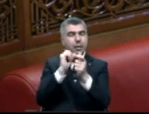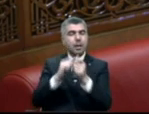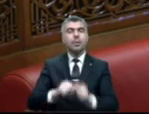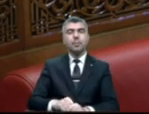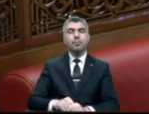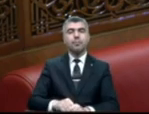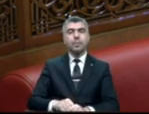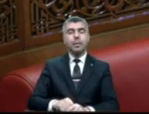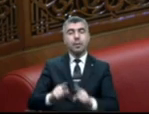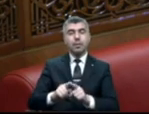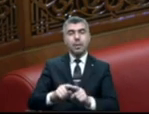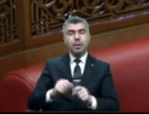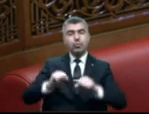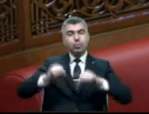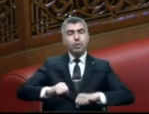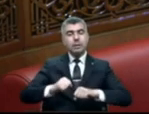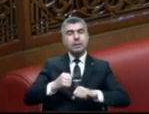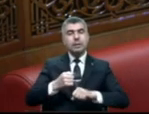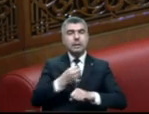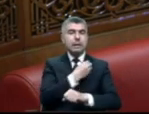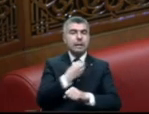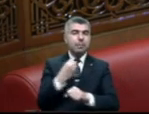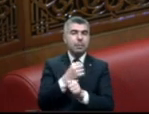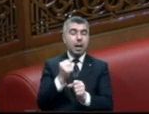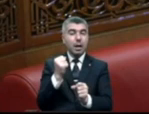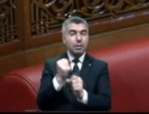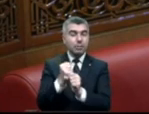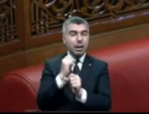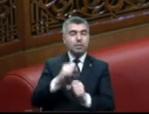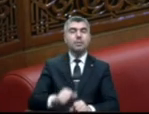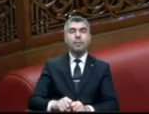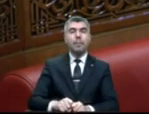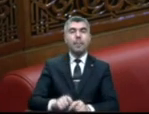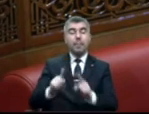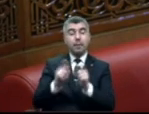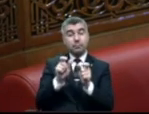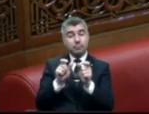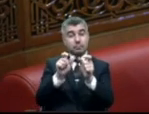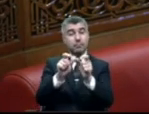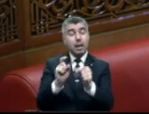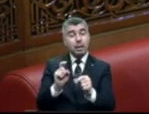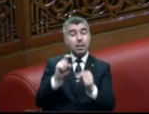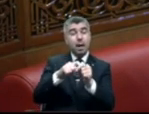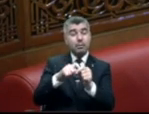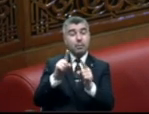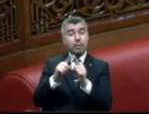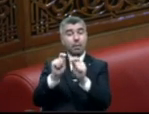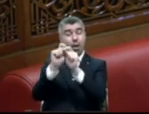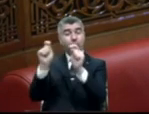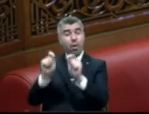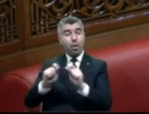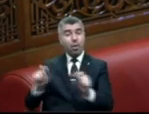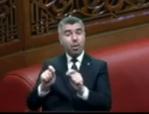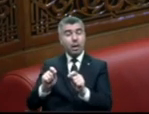المؤقت، ومجلس طب الشغل والوقاية من الأخطار المهنية. فمن أجل حماية الحق النقابي وتعزيز ممارسة الحرية النقابية